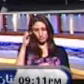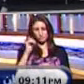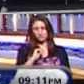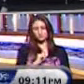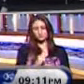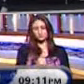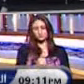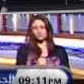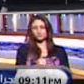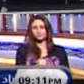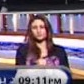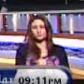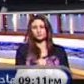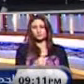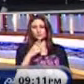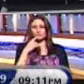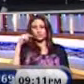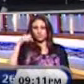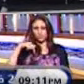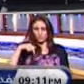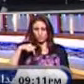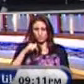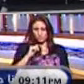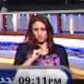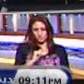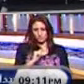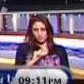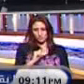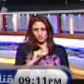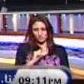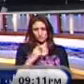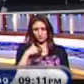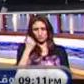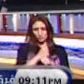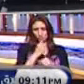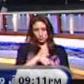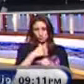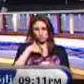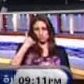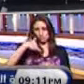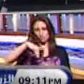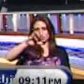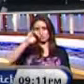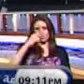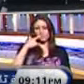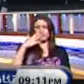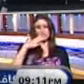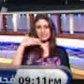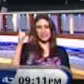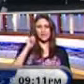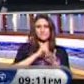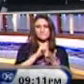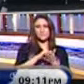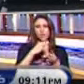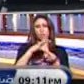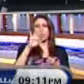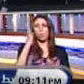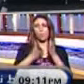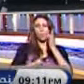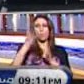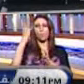يكرمك. اتفضل يا فندم. الوقت حضرتك انا كنت راجع في يوم من الشغل فجالي التليفون قالوا لي تعالى بيتكم ولع